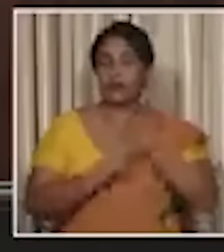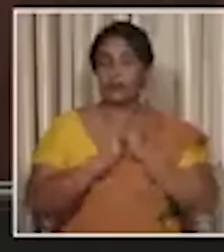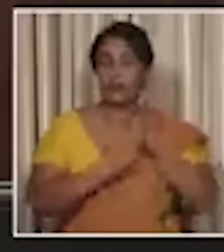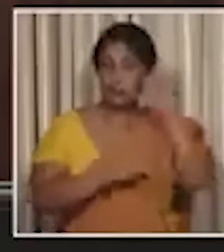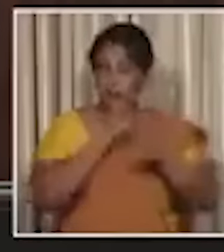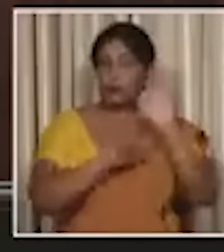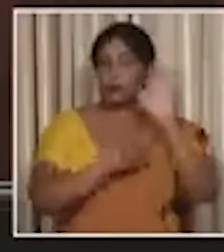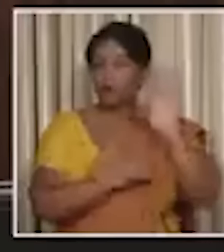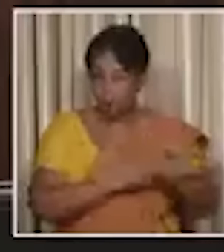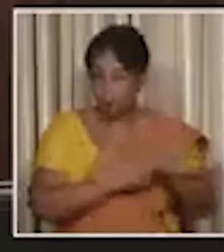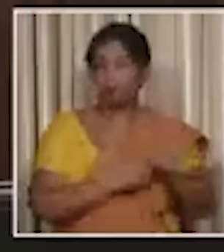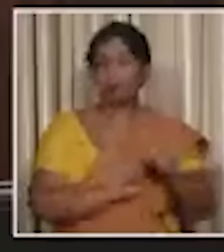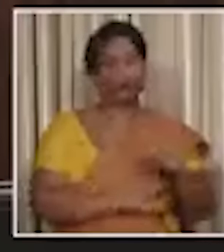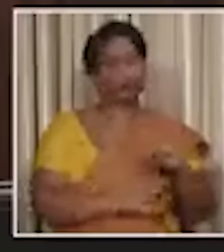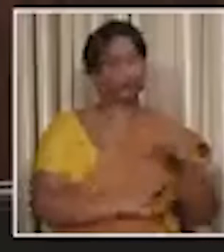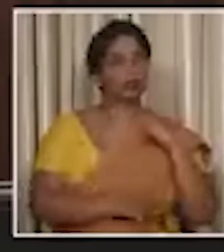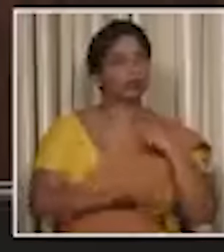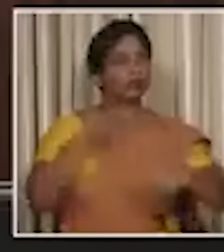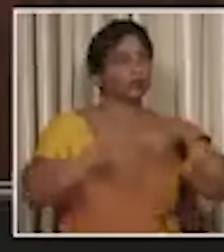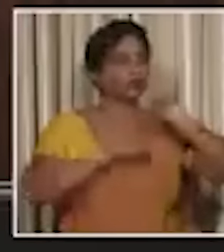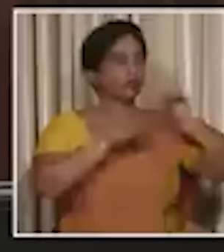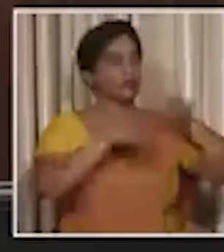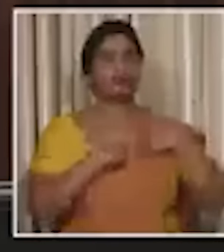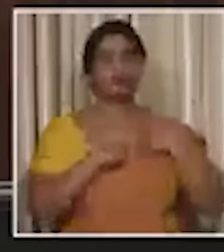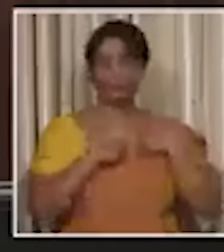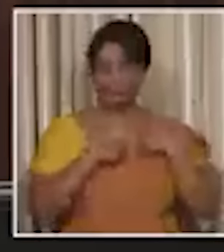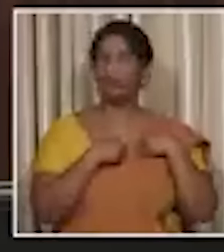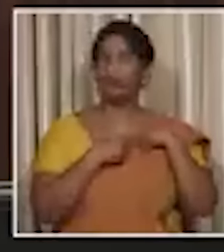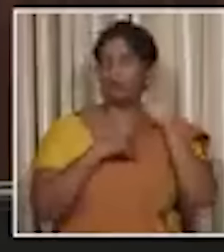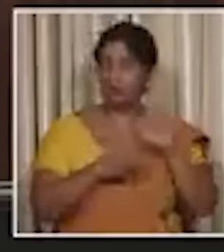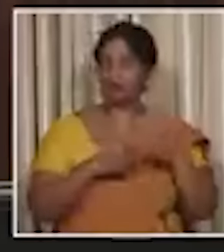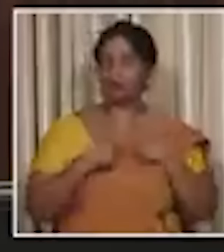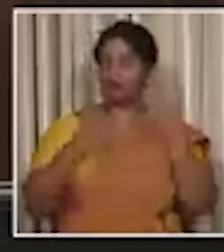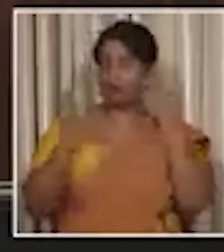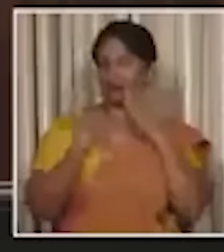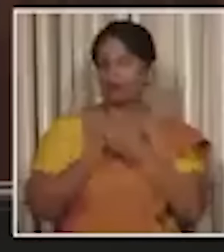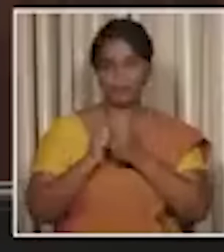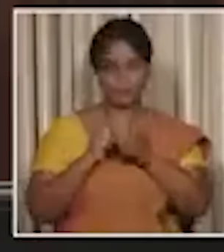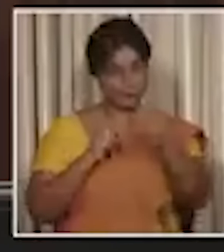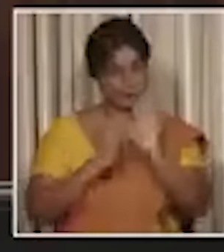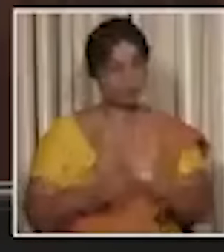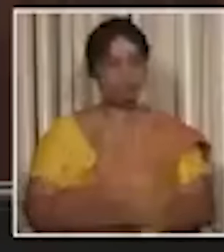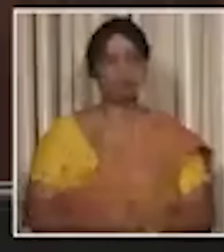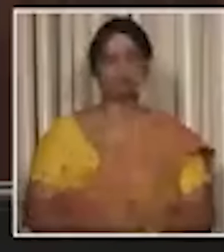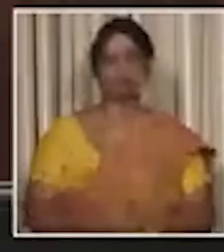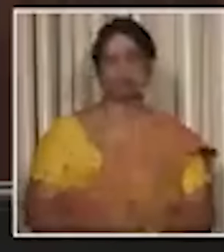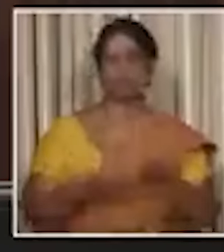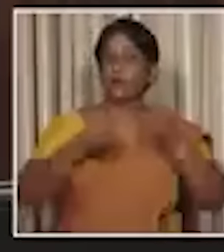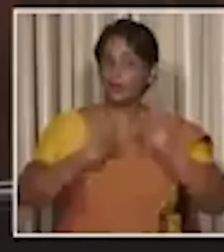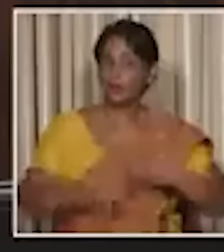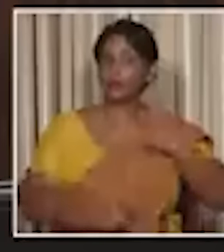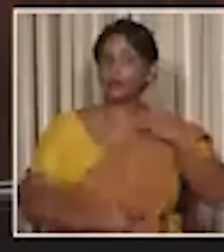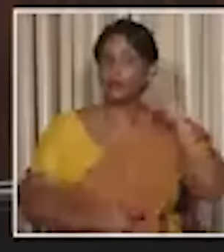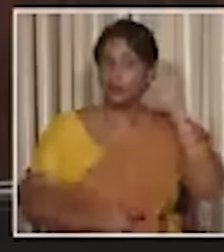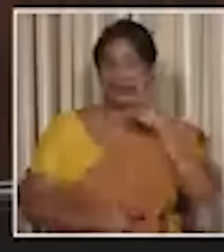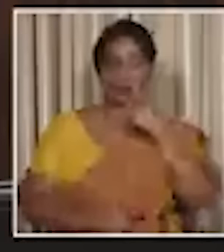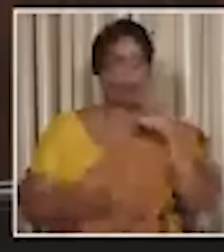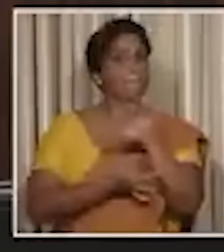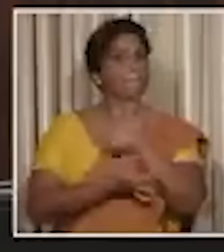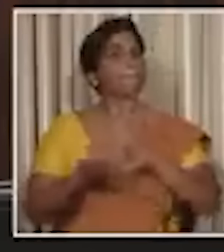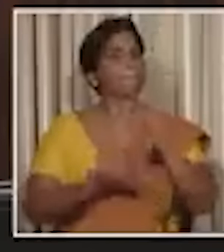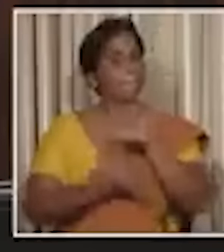තුලින්ම ප්‍රබල ජනවරමක් අපිට ලබා දී තිබෙනවා. ඒ පිළිබඳ අපි අවධානය යොමු වෙනවා. අපි කවුරුත් ඊළඟ විශේෂම ගත්තොත් ප්‍රජාතන්ත්‍රවාදී